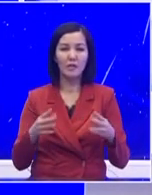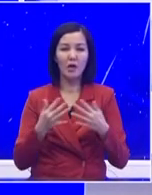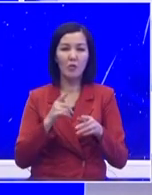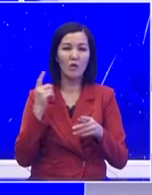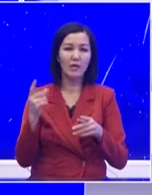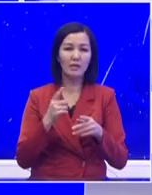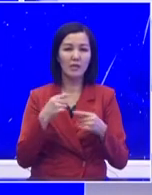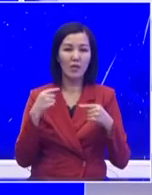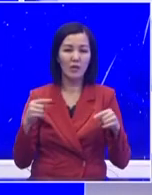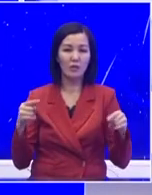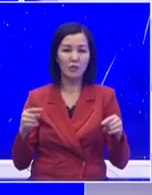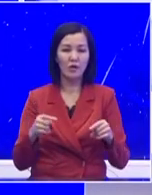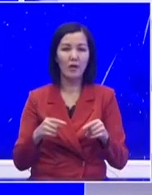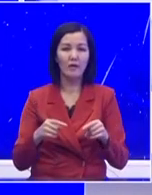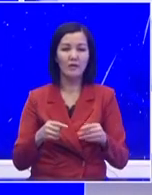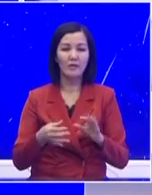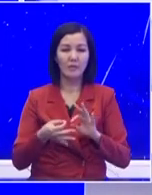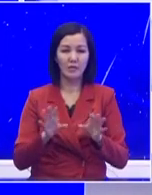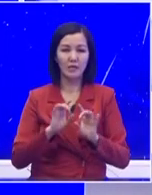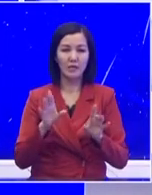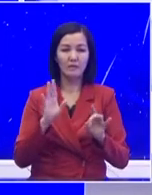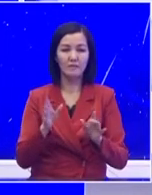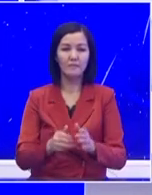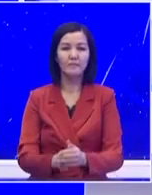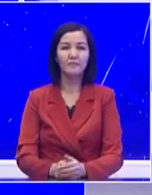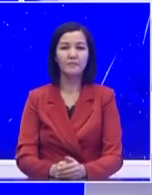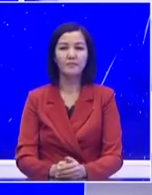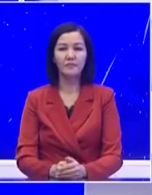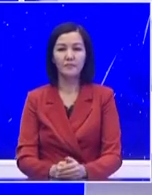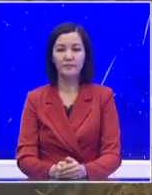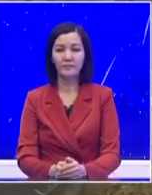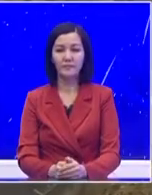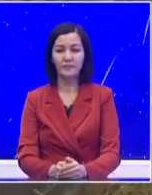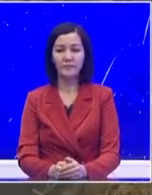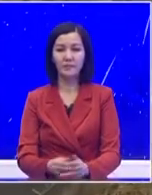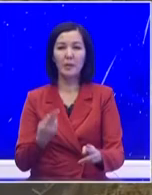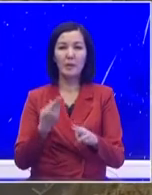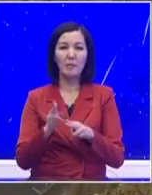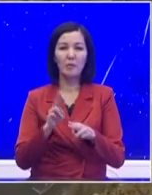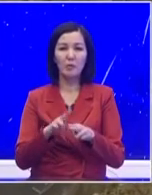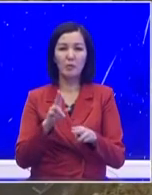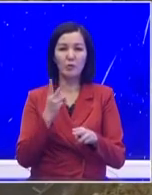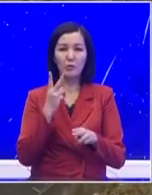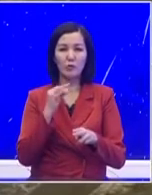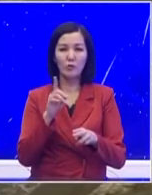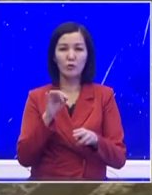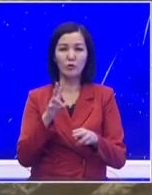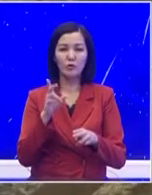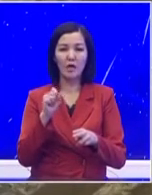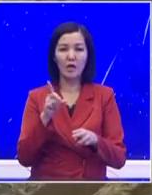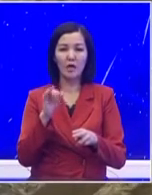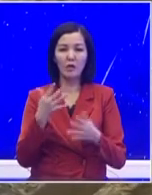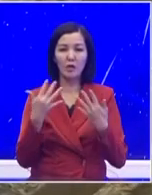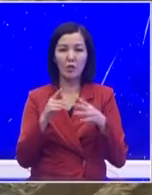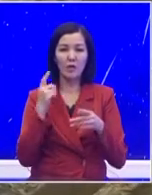шаруалар пікірі әртүрлі. Құрманжан Қасымжанұлын тыңдалық. Бұл Ұзынағаш ауылындағы Ажар шаруа қожалығы.